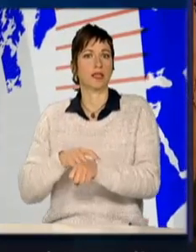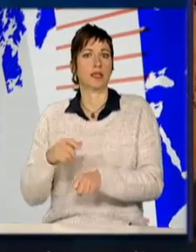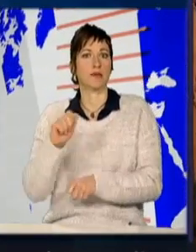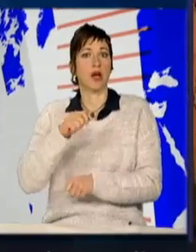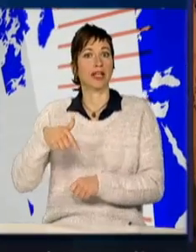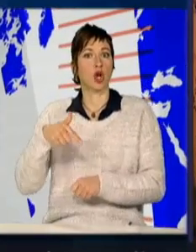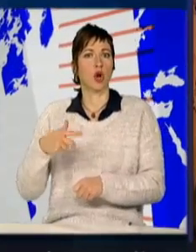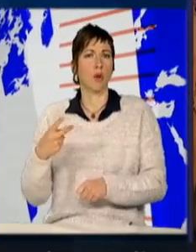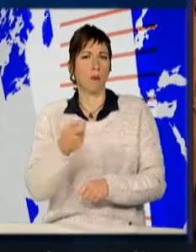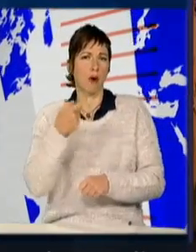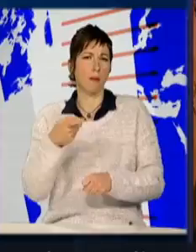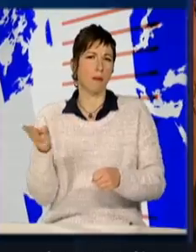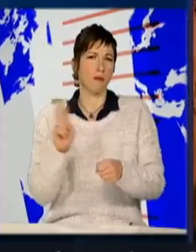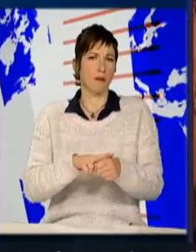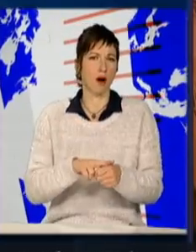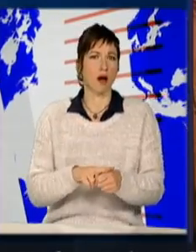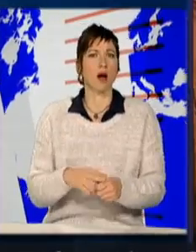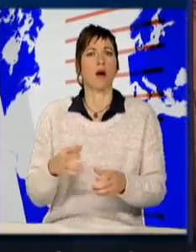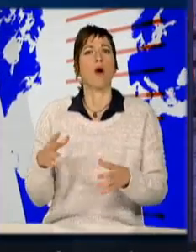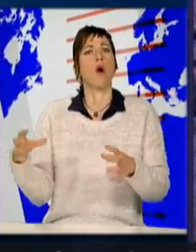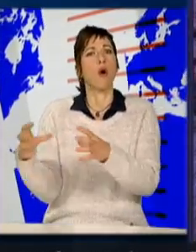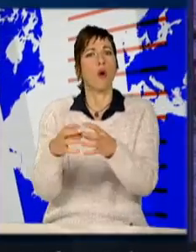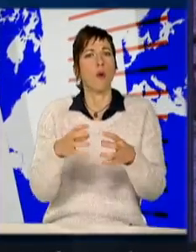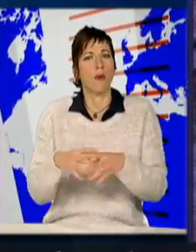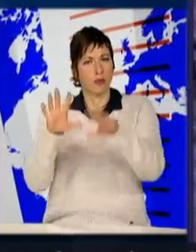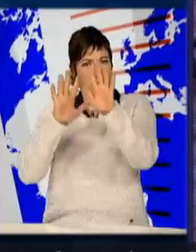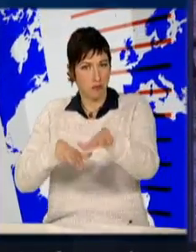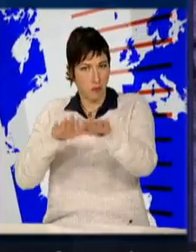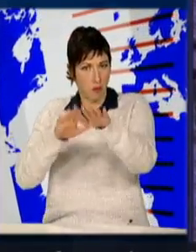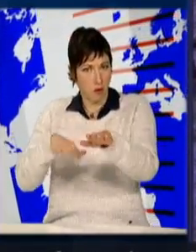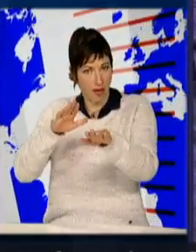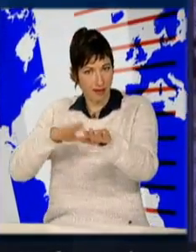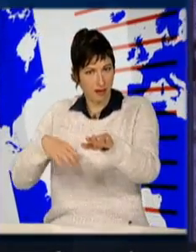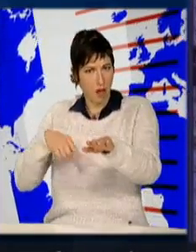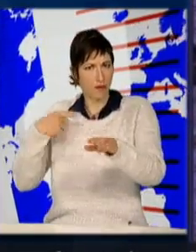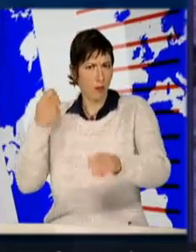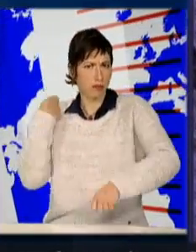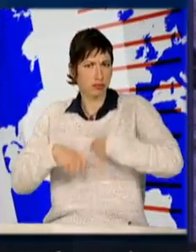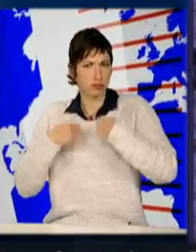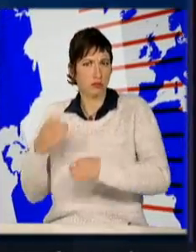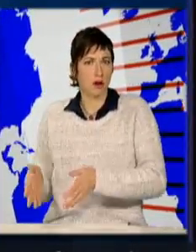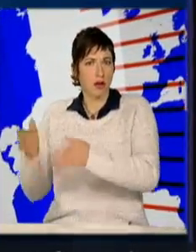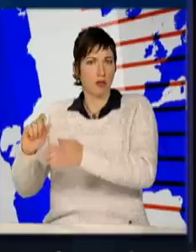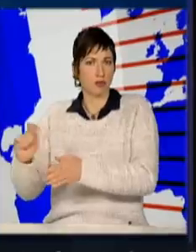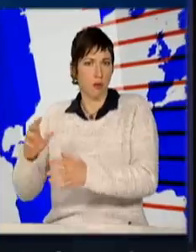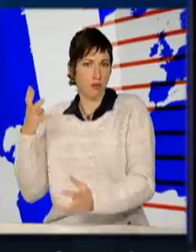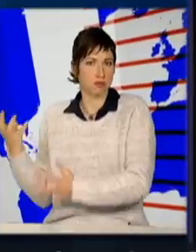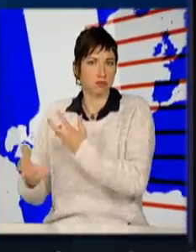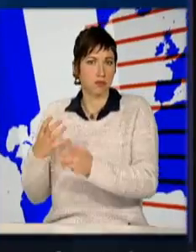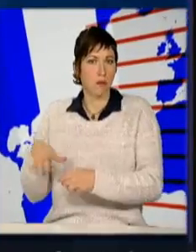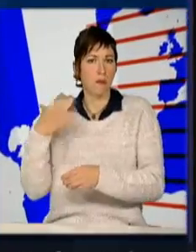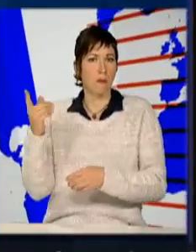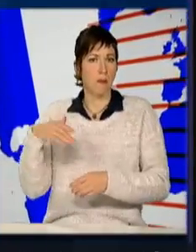του Αλέξανδρου Γρηγορόπουλου. Ομάδες αντιεξουσιαστών που βρίσκονταν στο τέλος της πορείας έβαλαν φωτιές σε κάδους